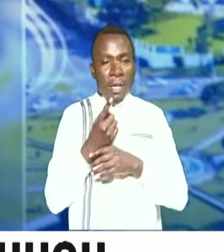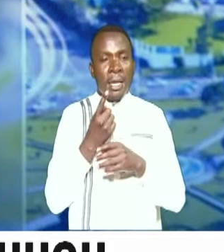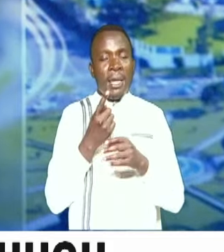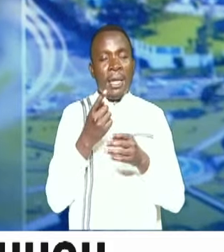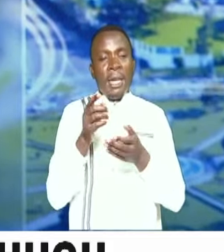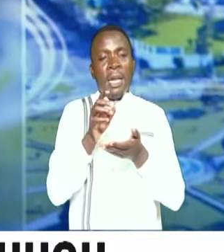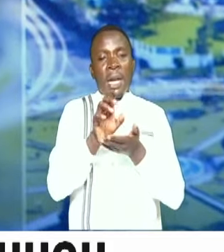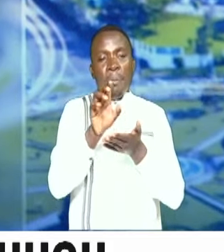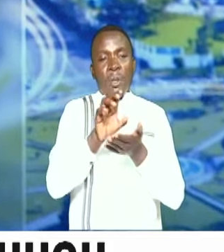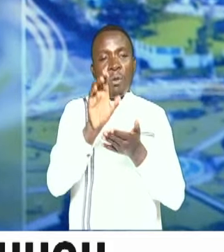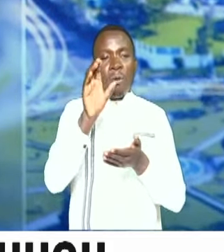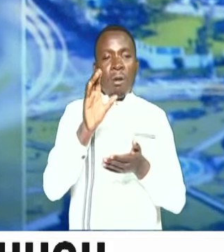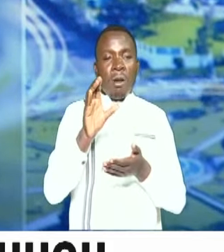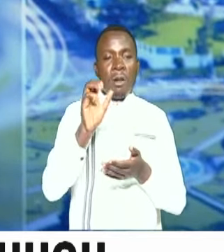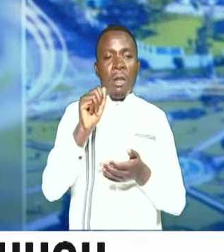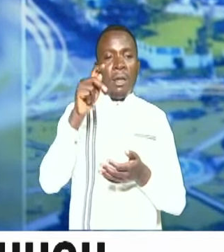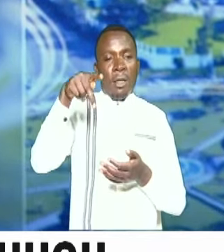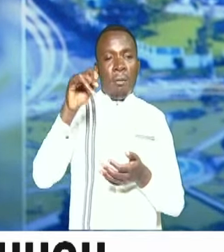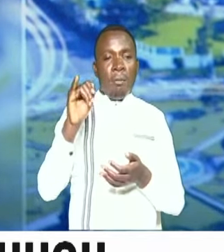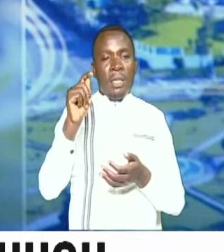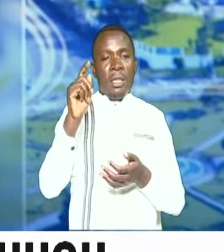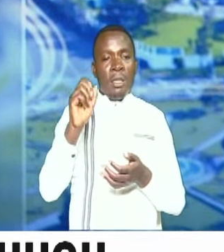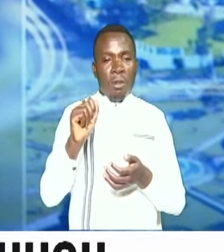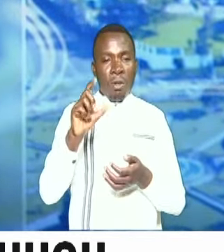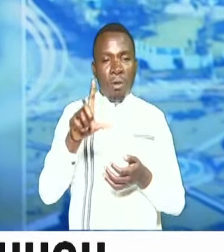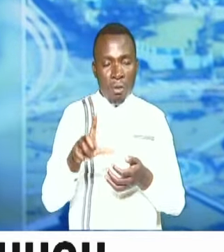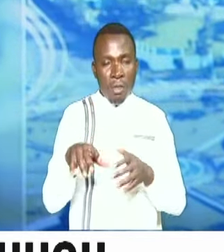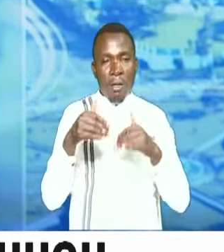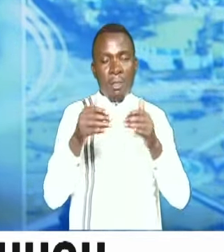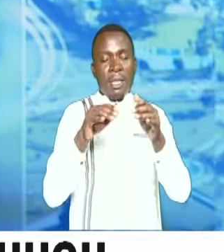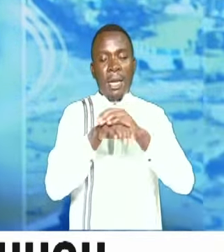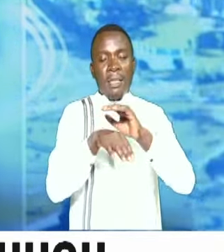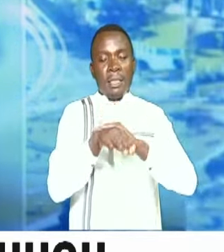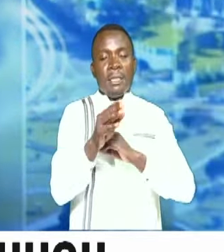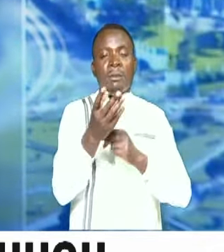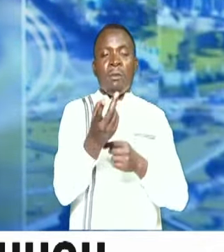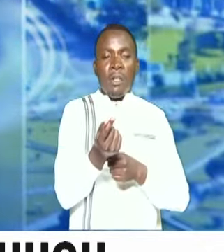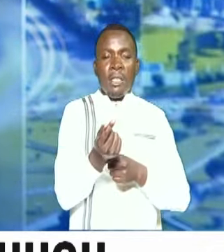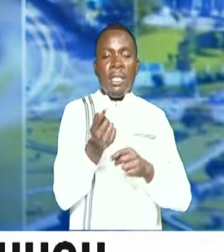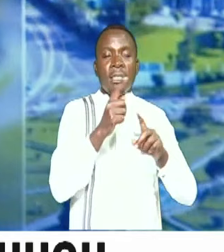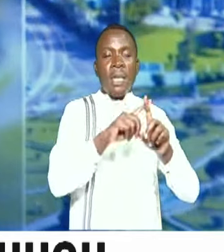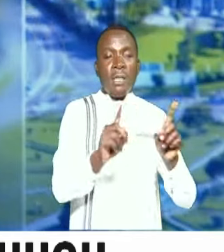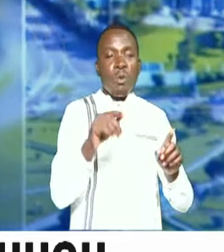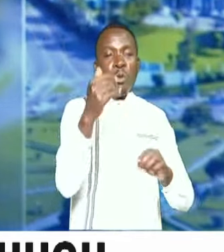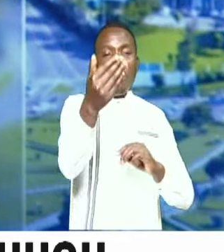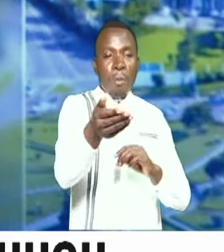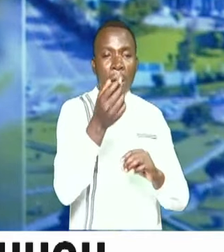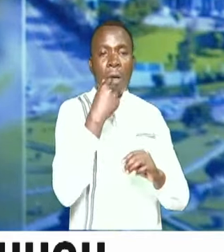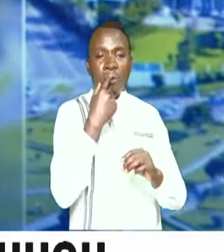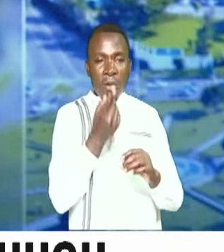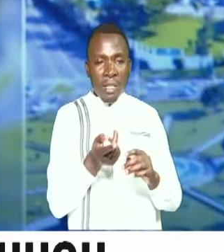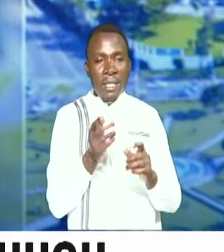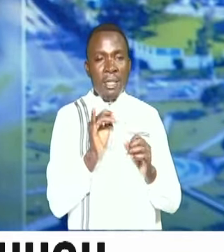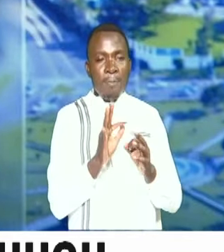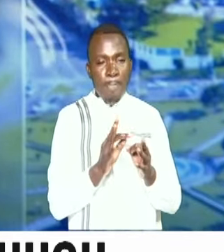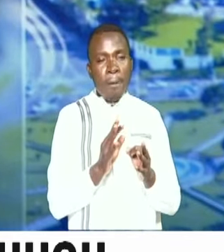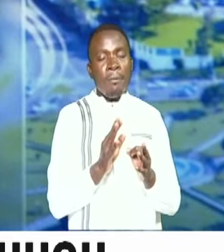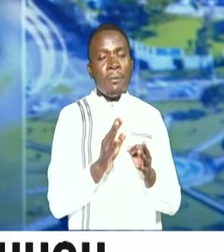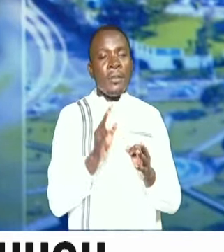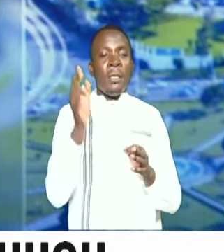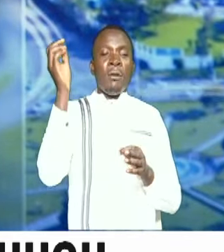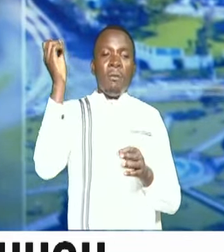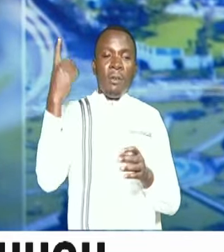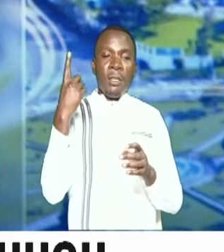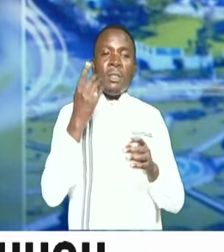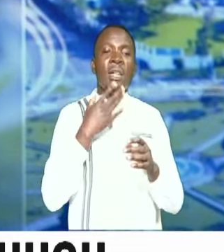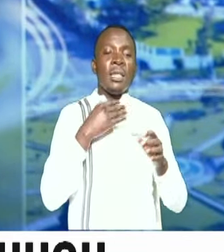igishoro, cyangwa se ubyise ngo ni access to finance. Ariko uravuze ngo niba numvishe neza, ushatse nko